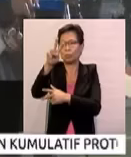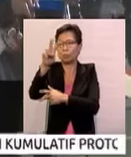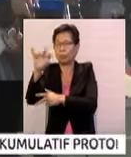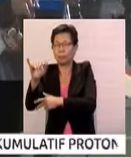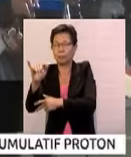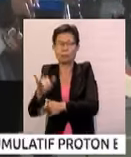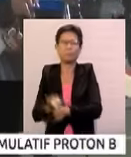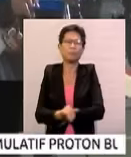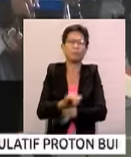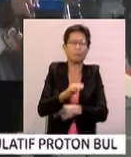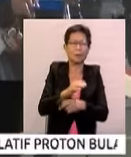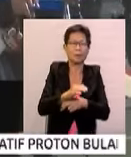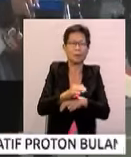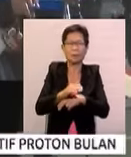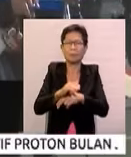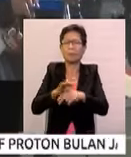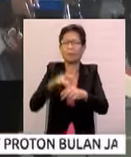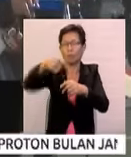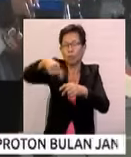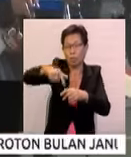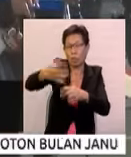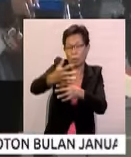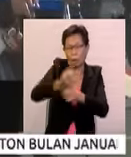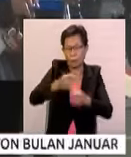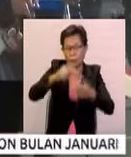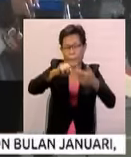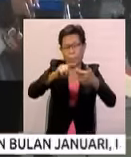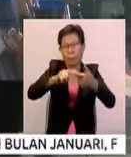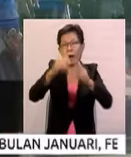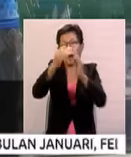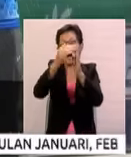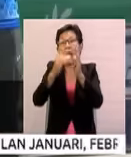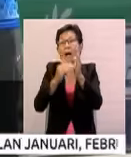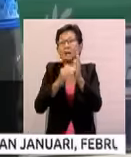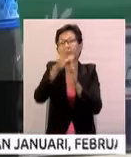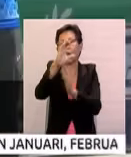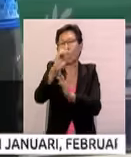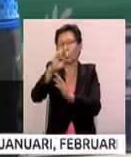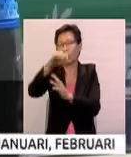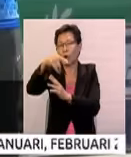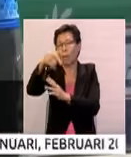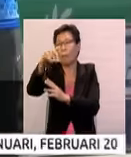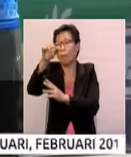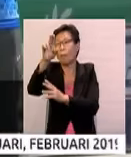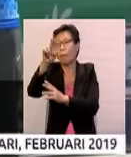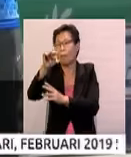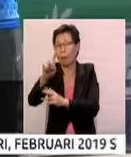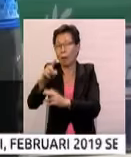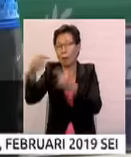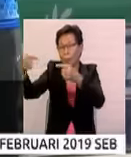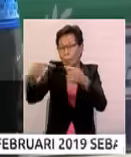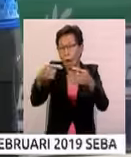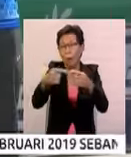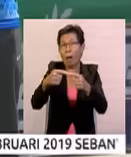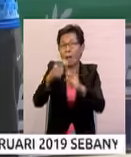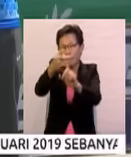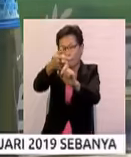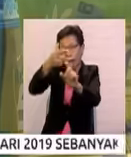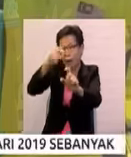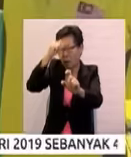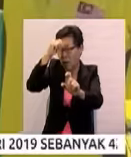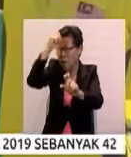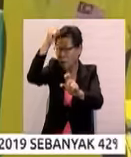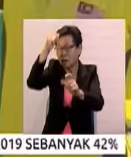230-226. Fatin turut mempamerkan aksi berkualiti dengan meraih pingat perak acara compound individu menentang pemanah India, Kiran Muskan.